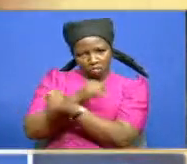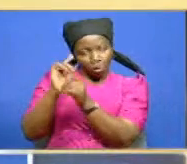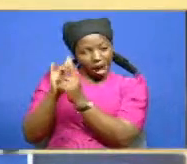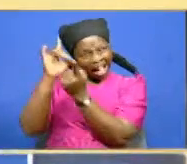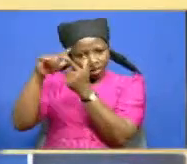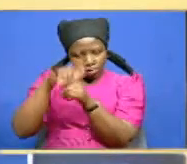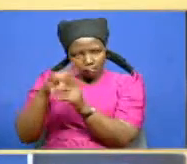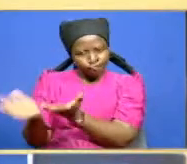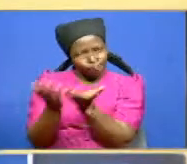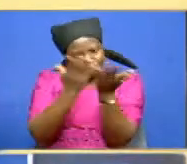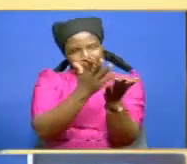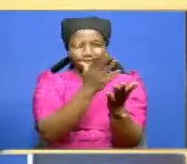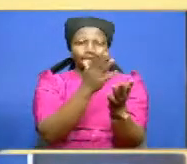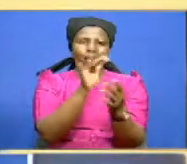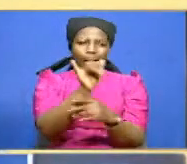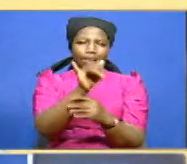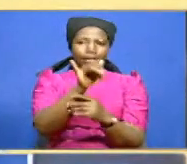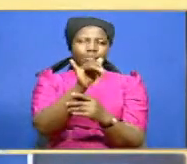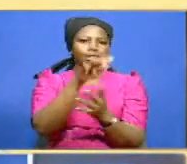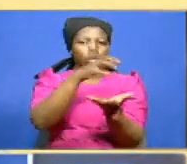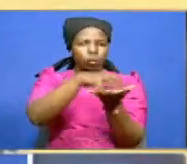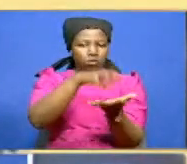wamfute. Nguvu hizo ziko wapi?